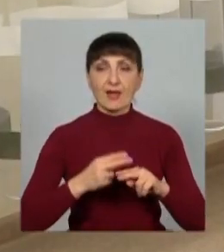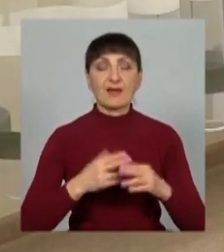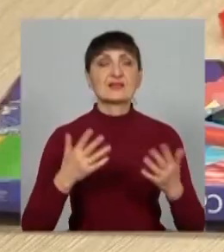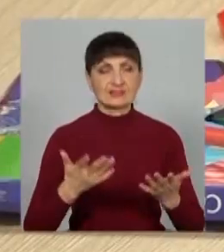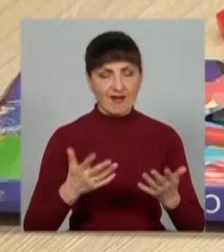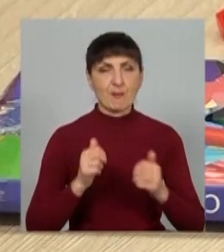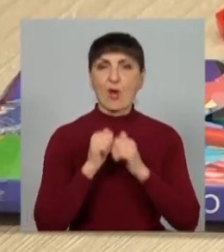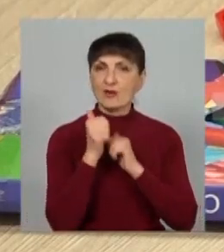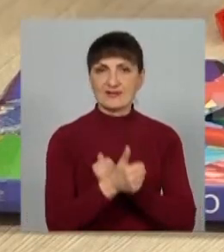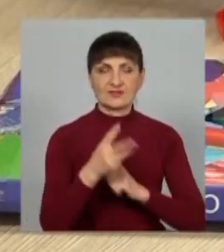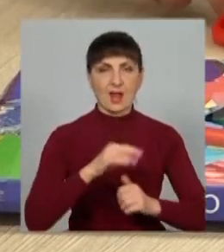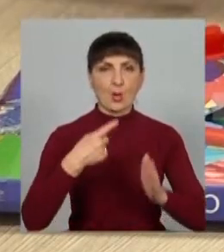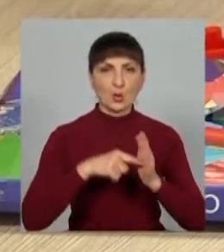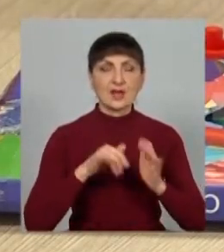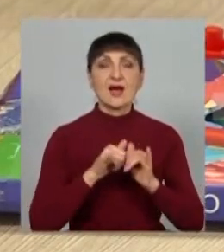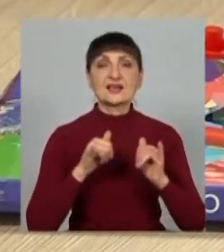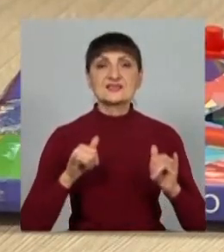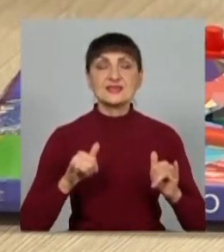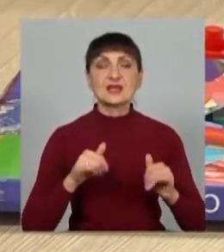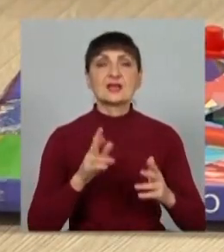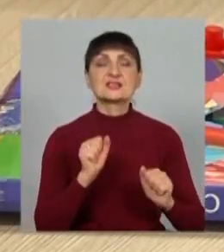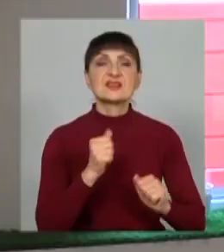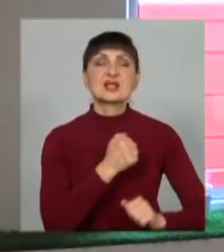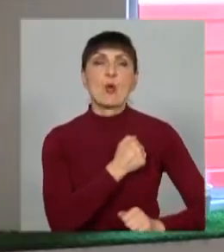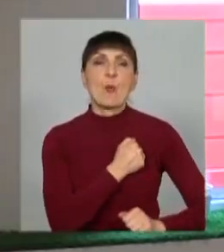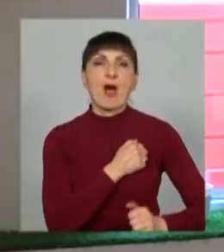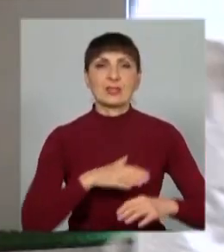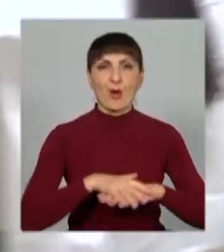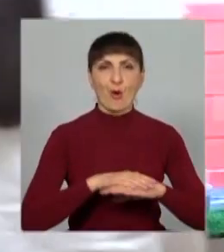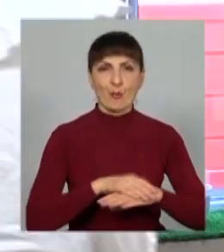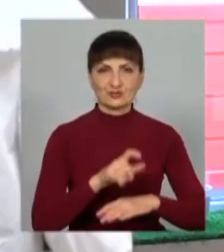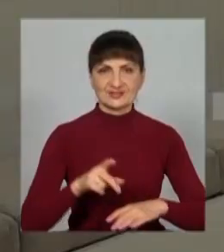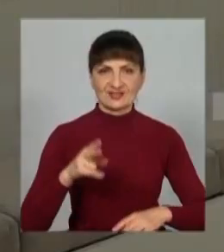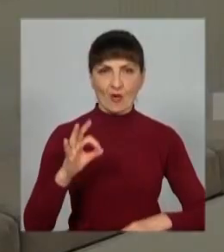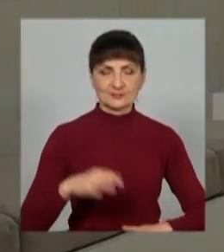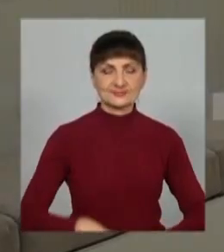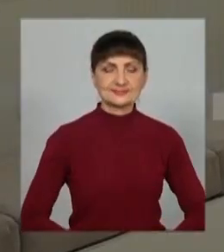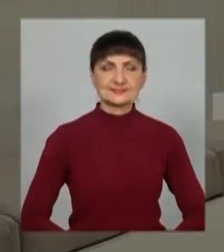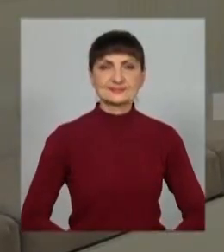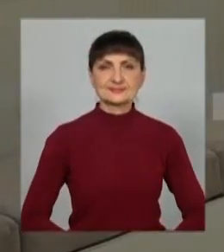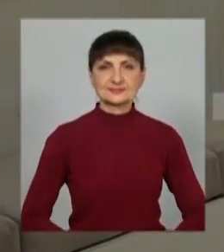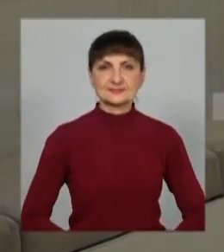безусловно, прорыв для города на пути развития модели гуманного общества. Динара Сабитова, Сагындык Нарыков, телеканал «Алматы».